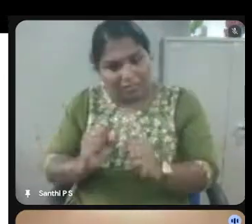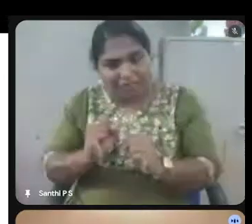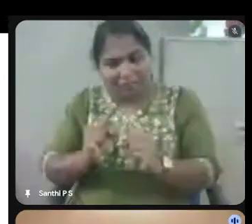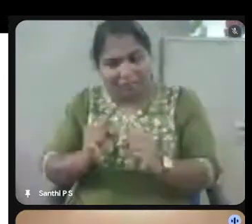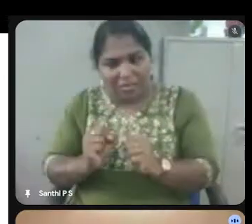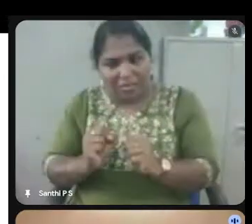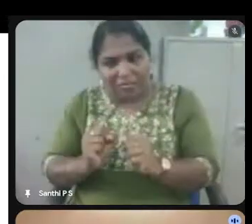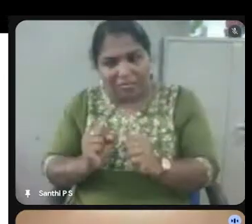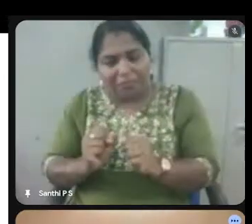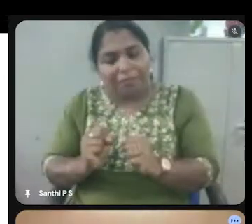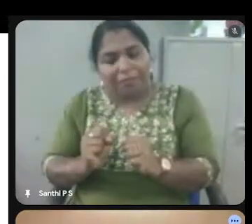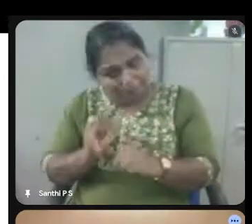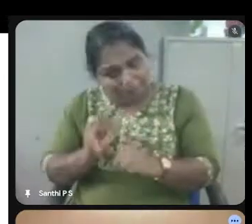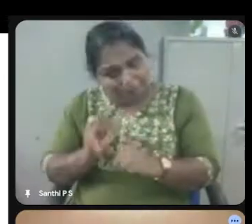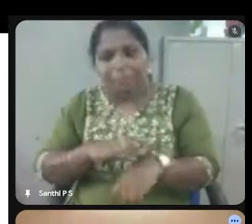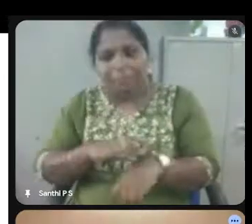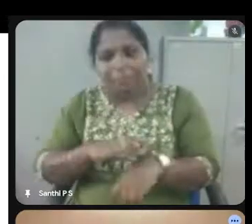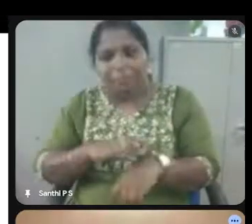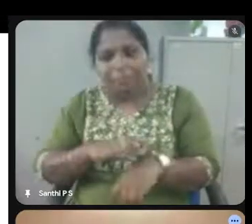ബുദ്ധിമുട്ടും അവർക്ക് അനുഭവപ്പെടാറുണ്ട്.